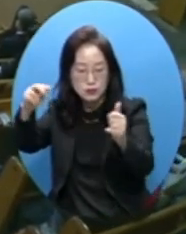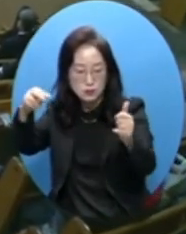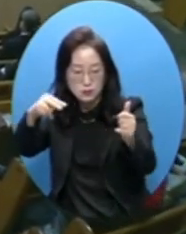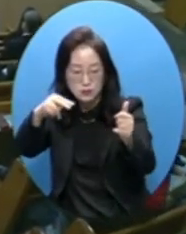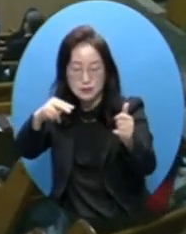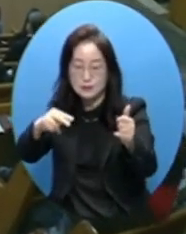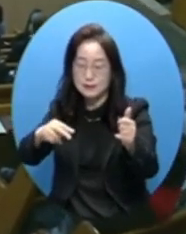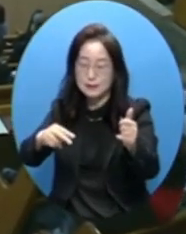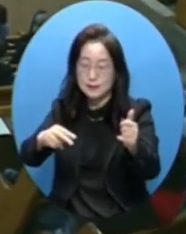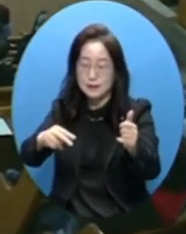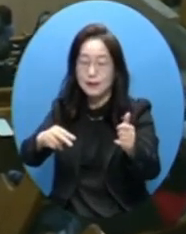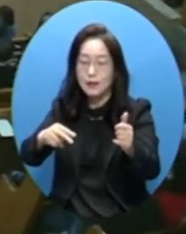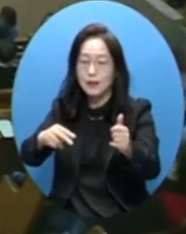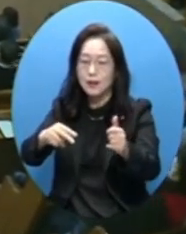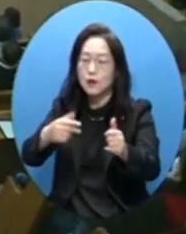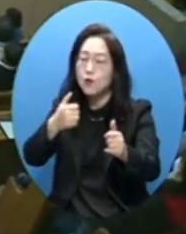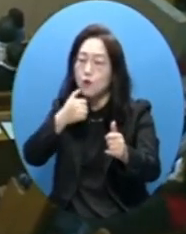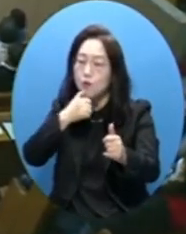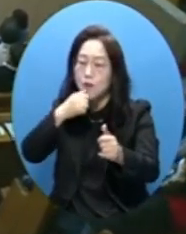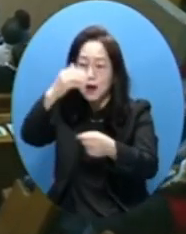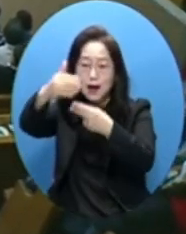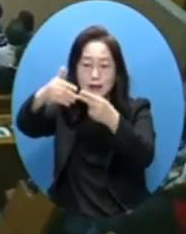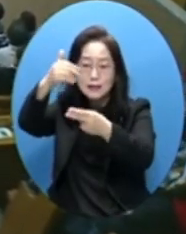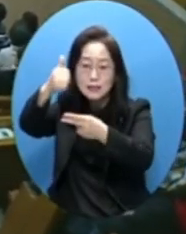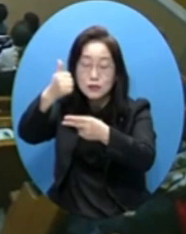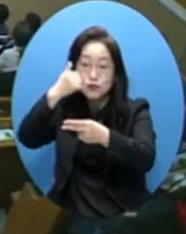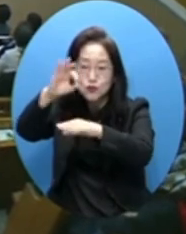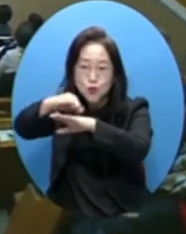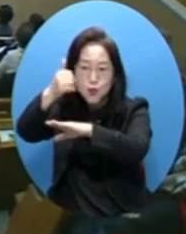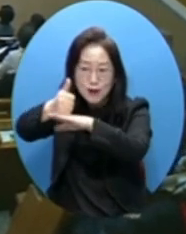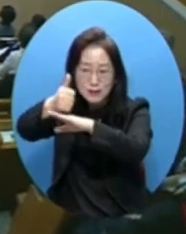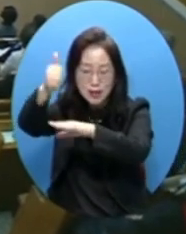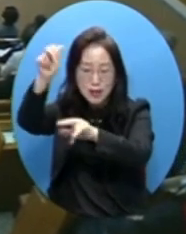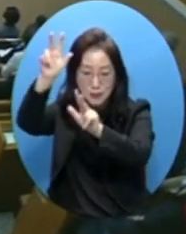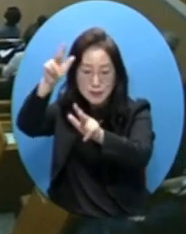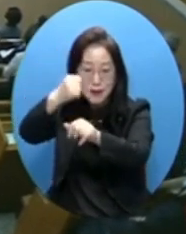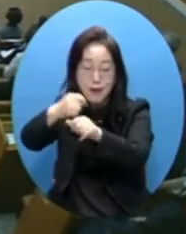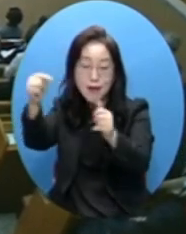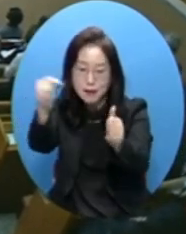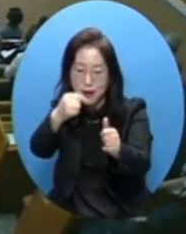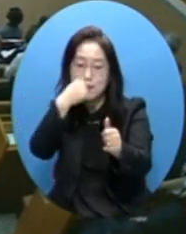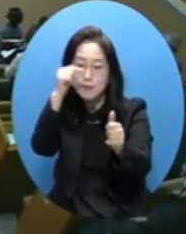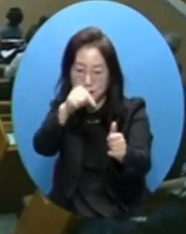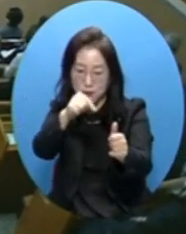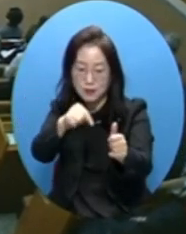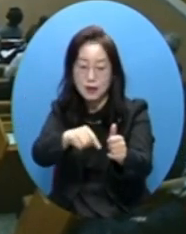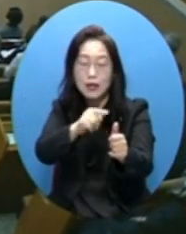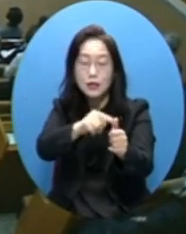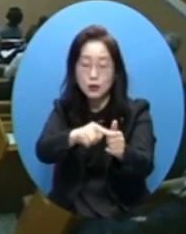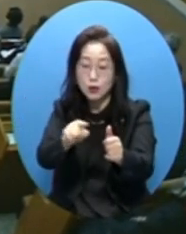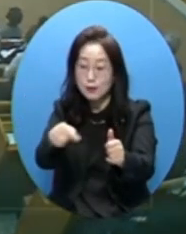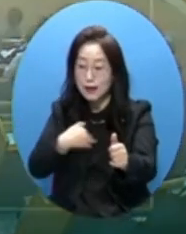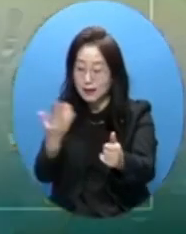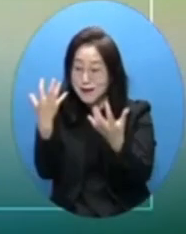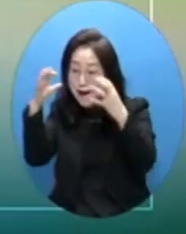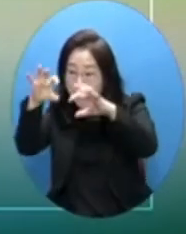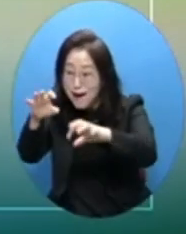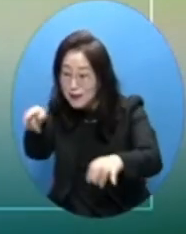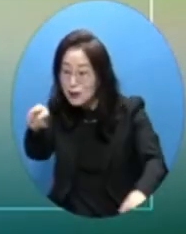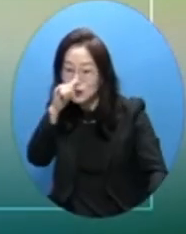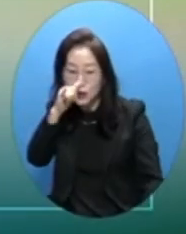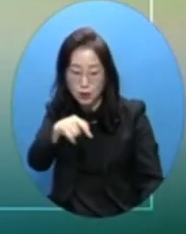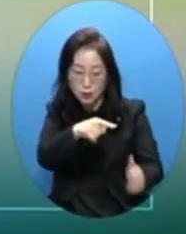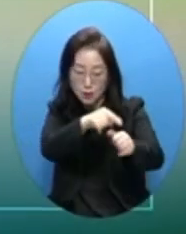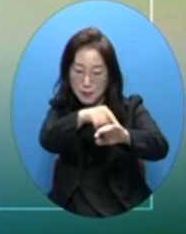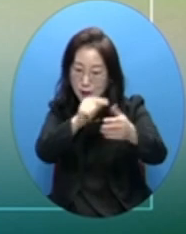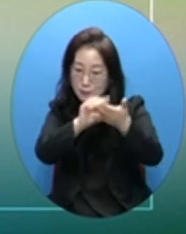로마의 신으로 추앙받는 황제에게 맹세하라고 다시 명령하면서 내겐 맹수들이 있다. 내가 마음을 바꾸지 않으면 너를